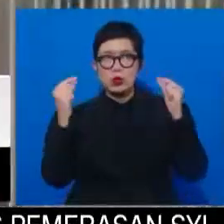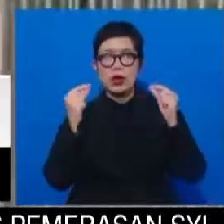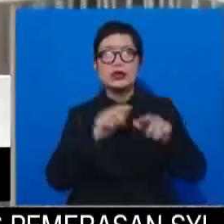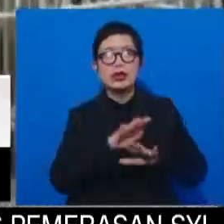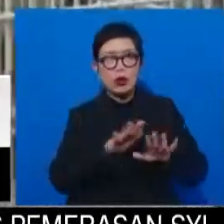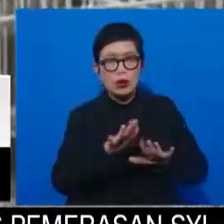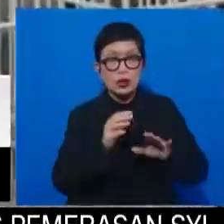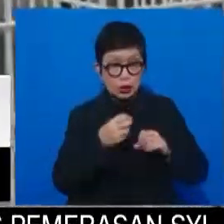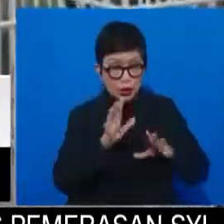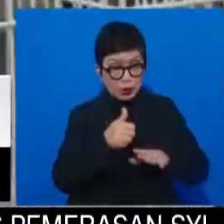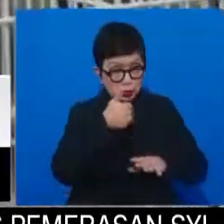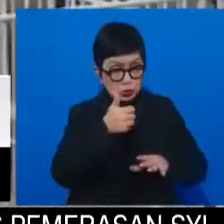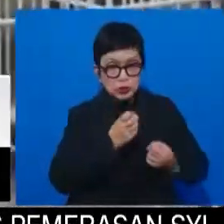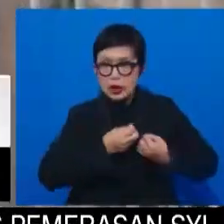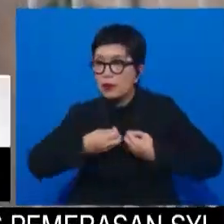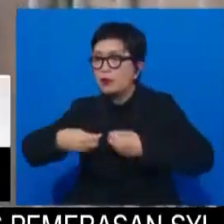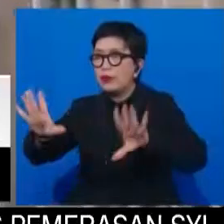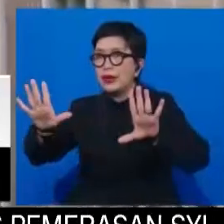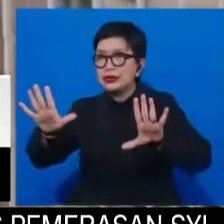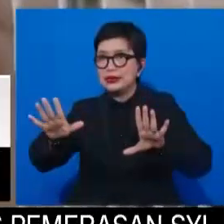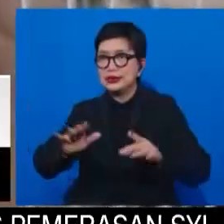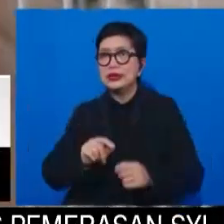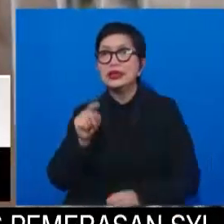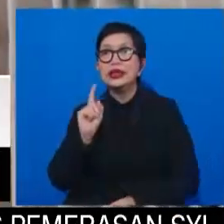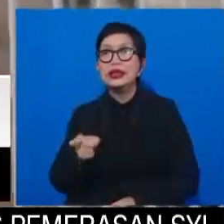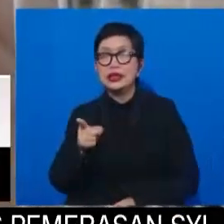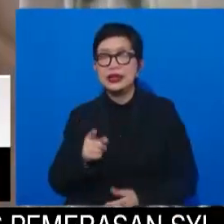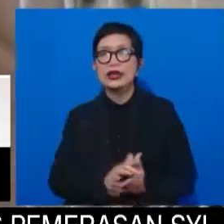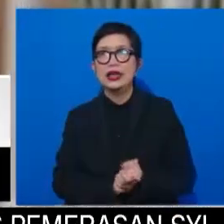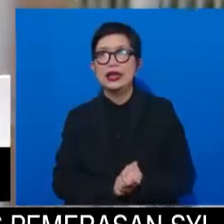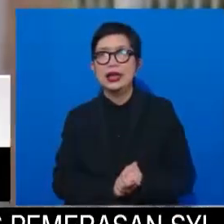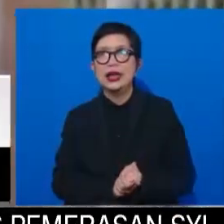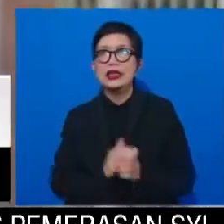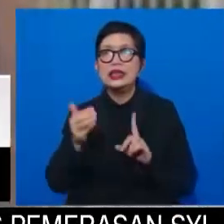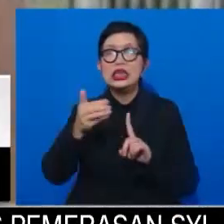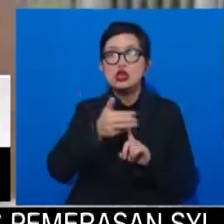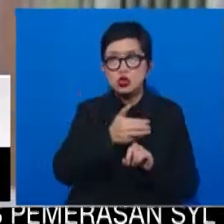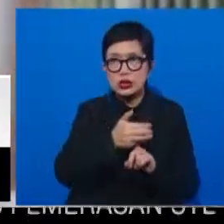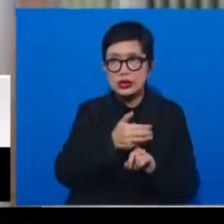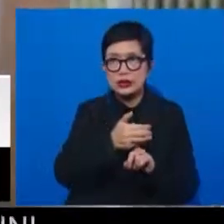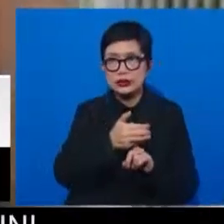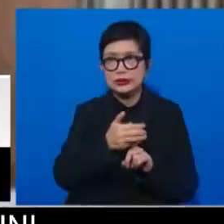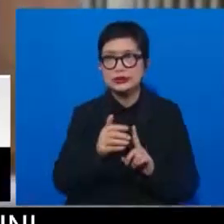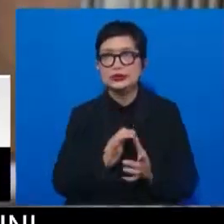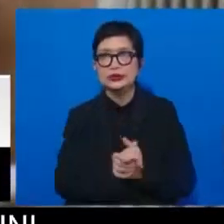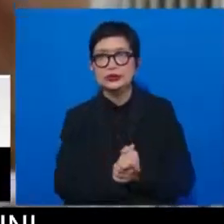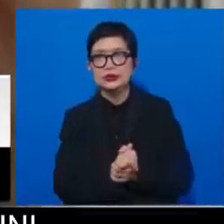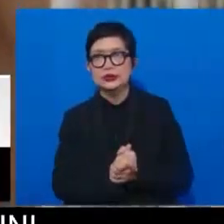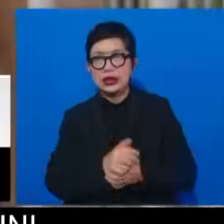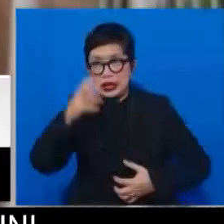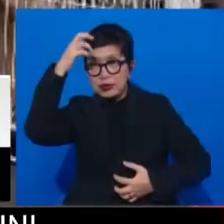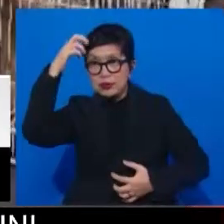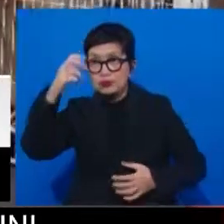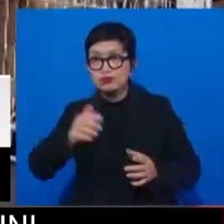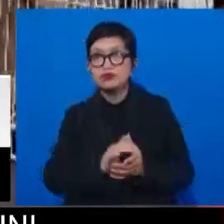liarkan. Lutung Jawa termasuk hewan dilindungi karena langka. Untuk habitatnya, lutung Jawa tersebar di